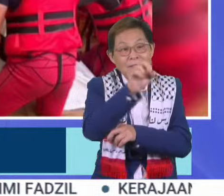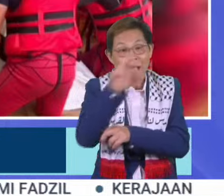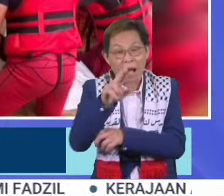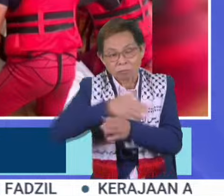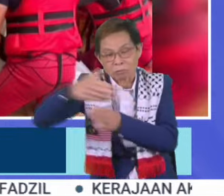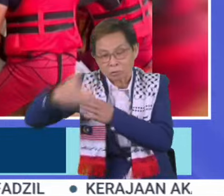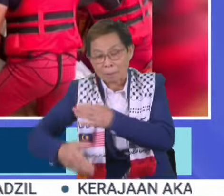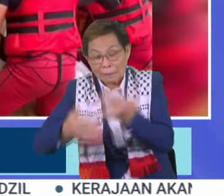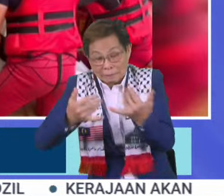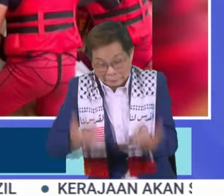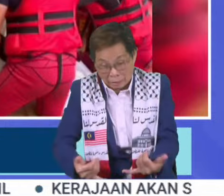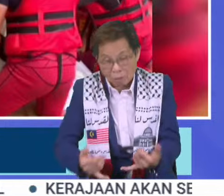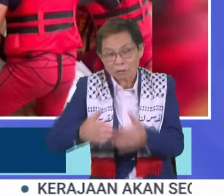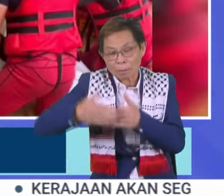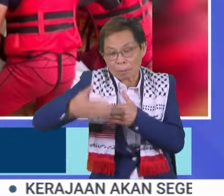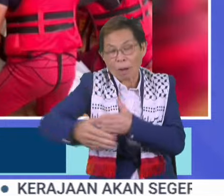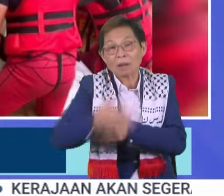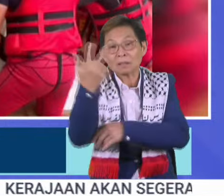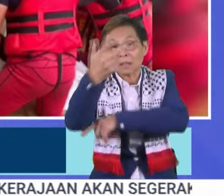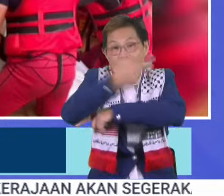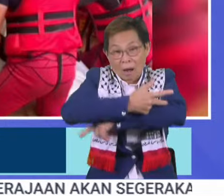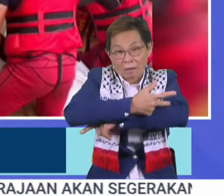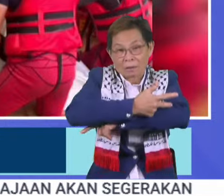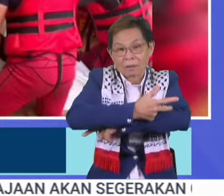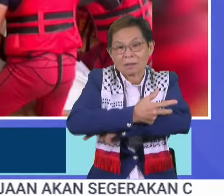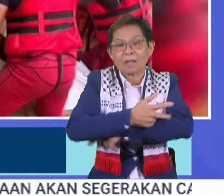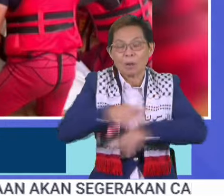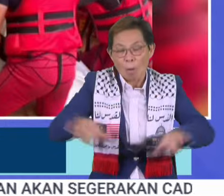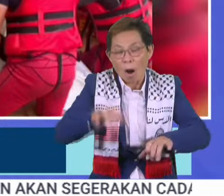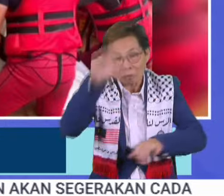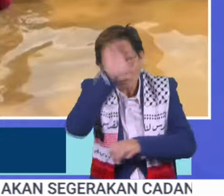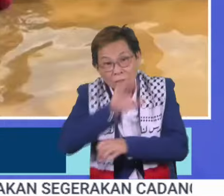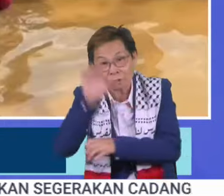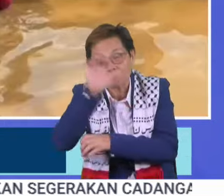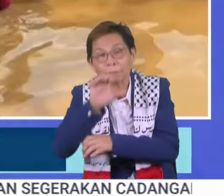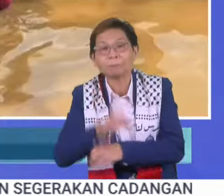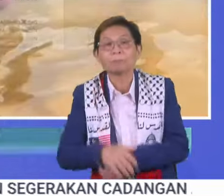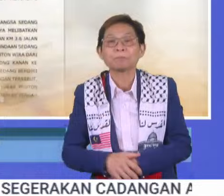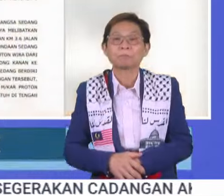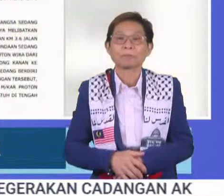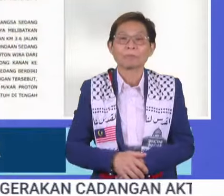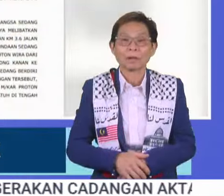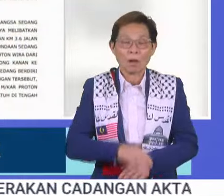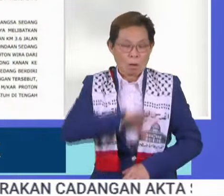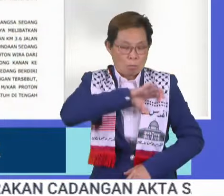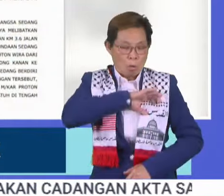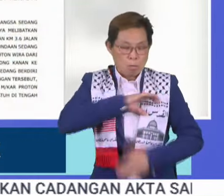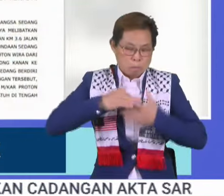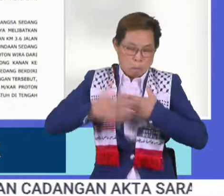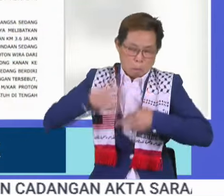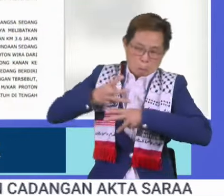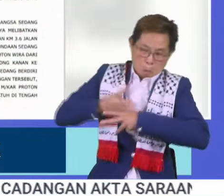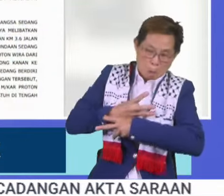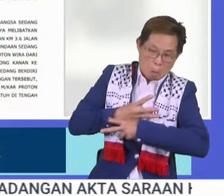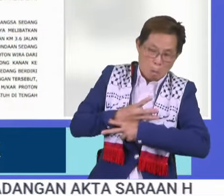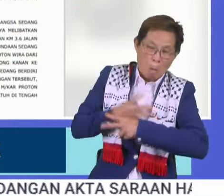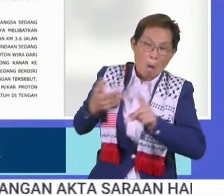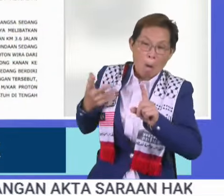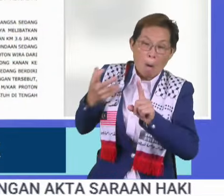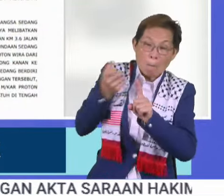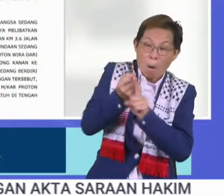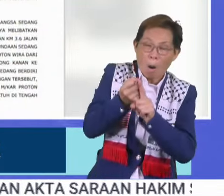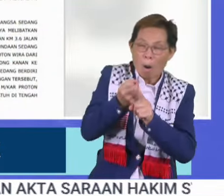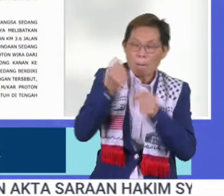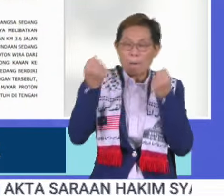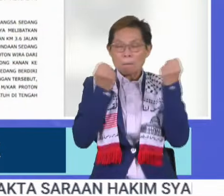menyelamat ditamatkan hari ini selepas 3 hari dilaksanakan. Anggota polis cedera parah dirempuh